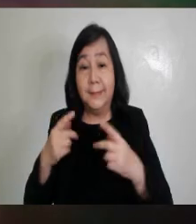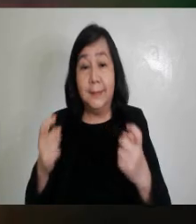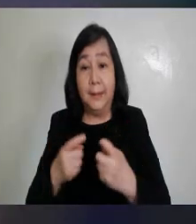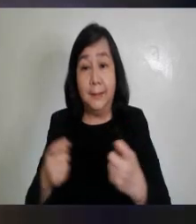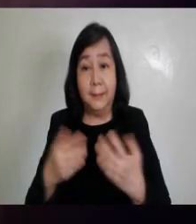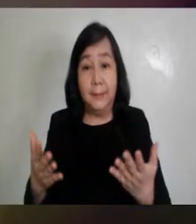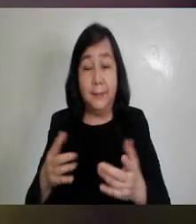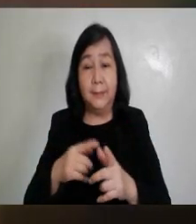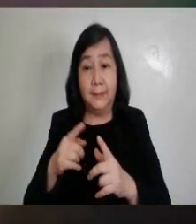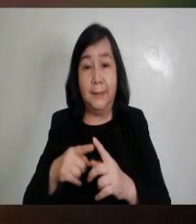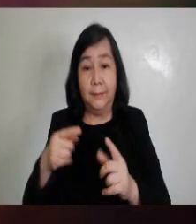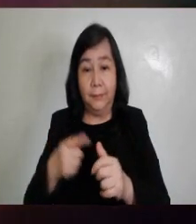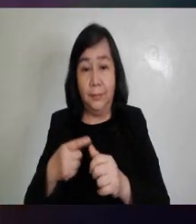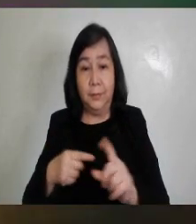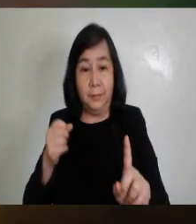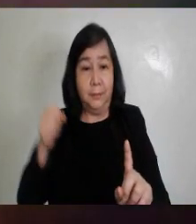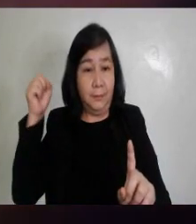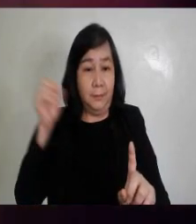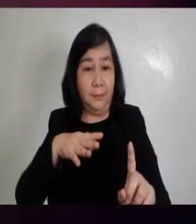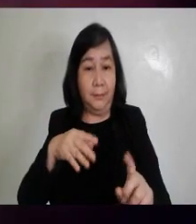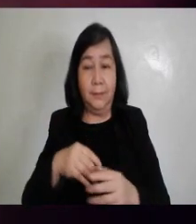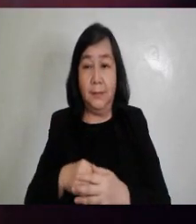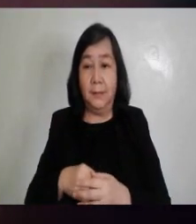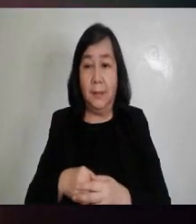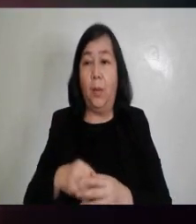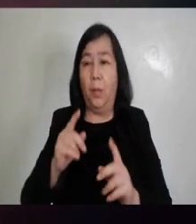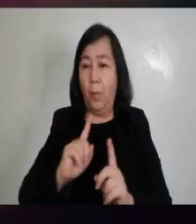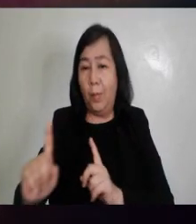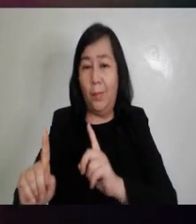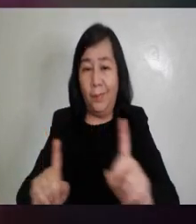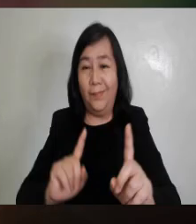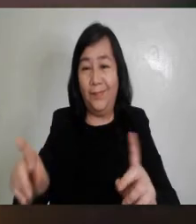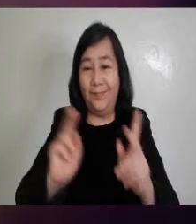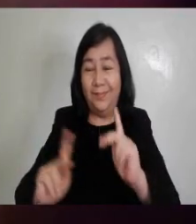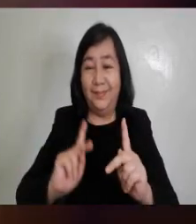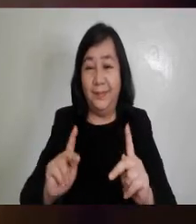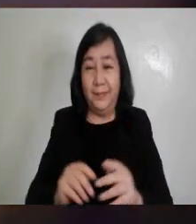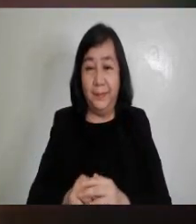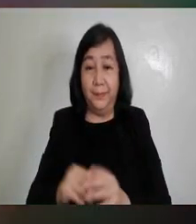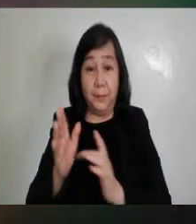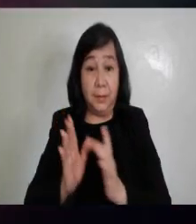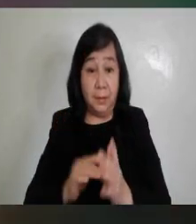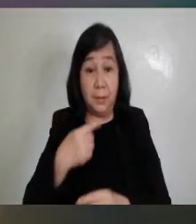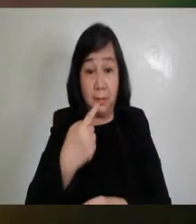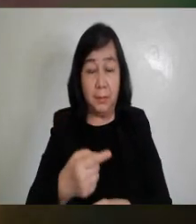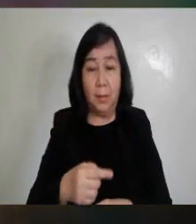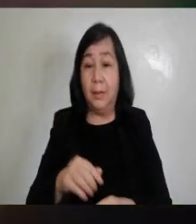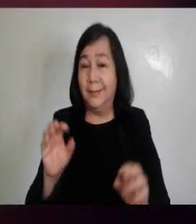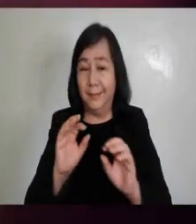siyang unang bumato sa kanya. Isa-isang lumisan ang mga nag-aakusa at sinabi ni Jesus sa babae, hindi rin